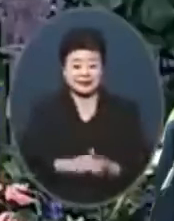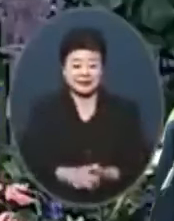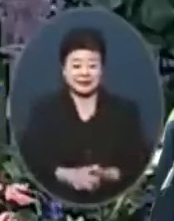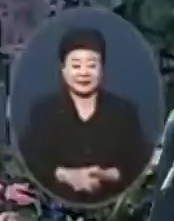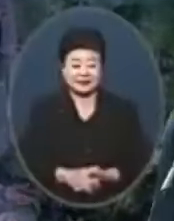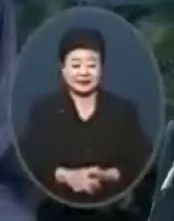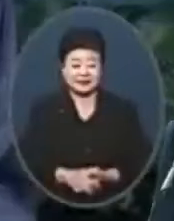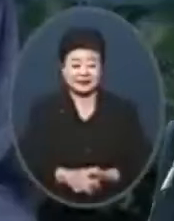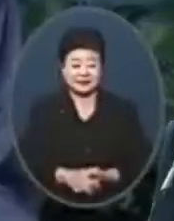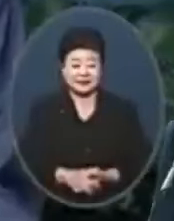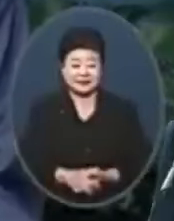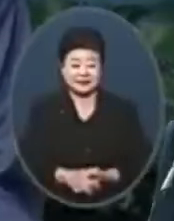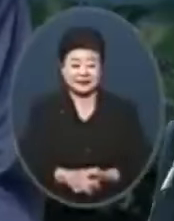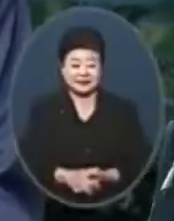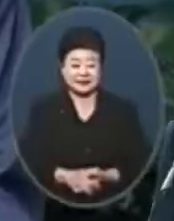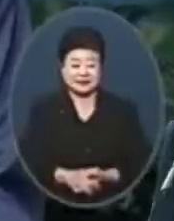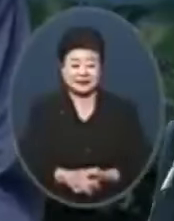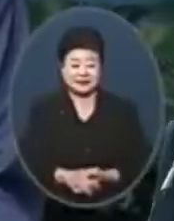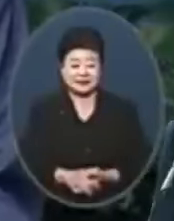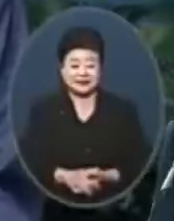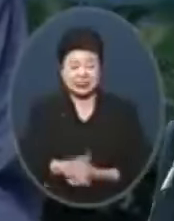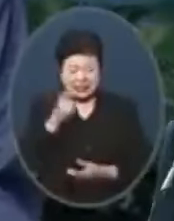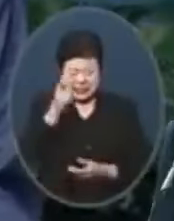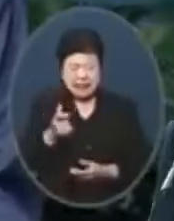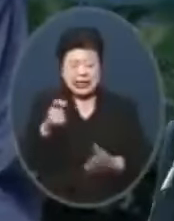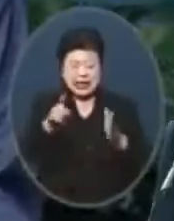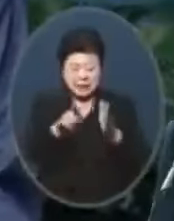이렇게 든든히 믿을 수 있는